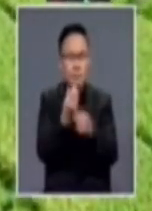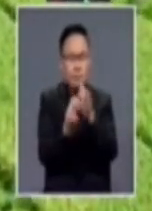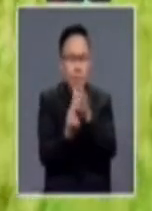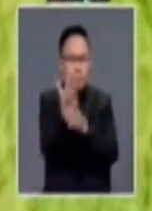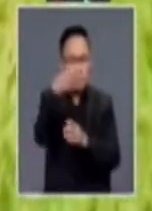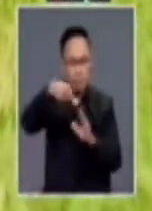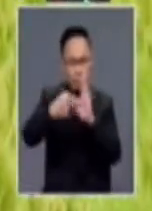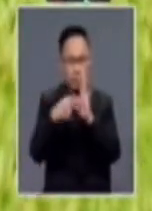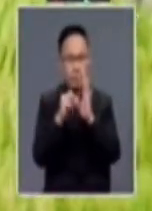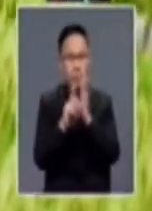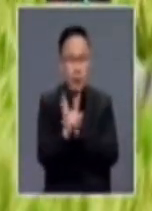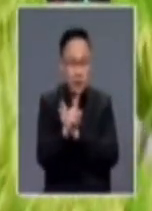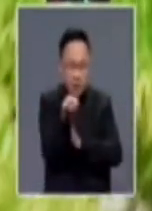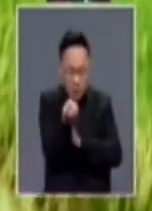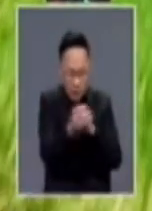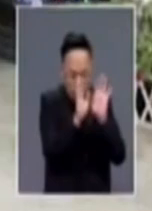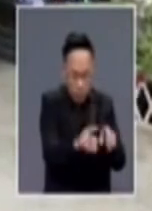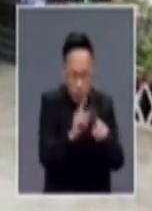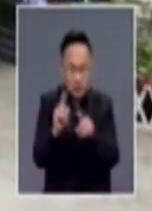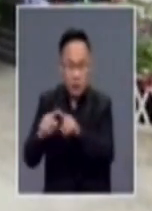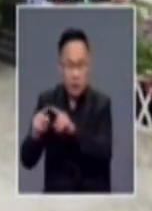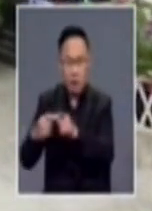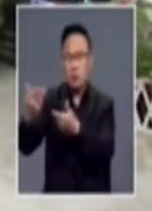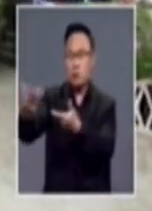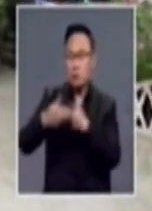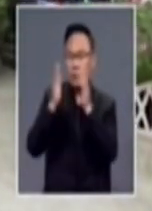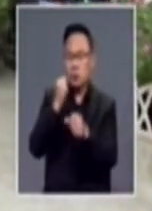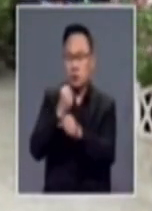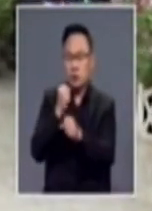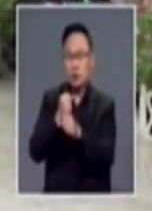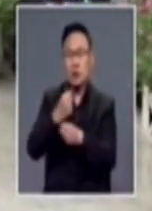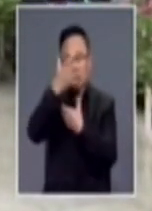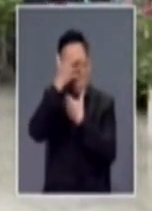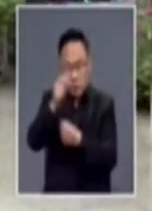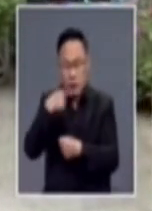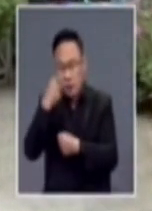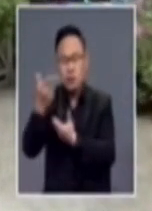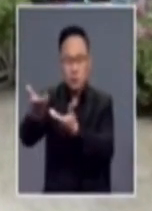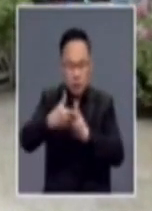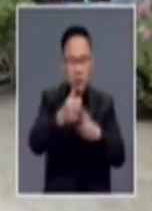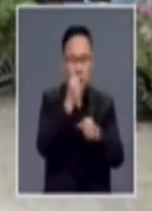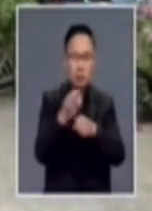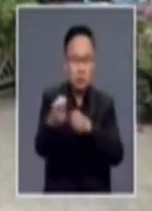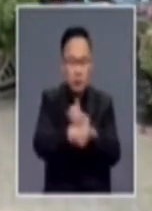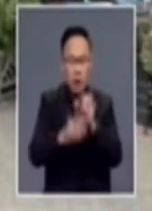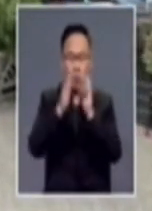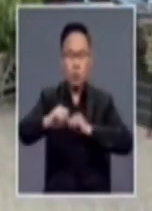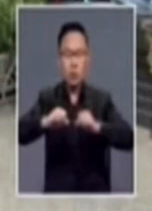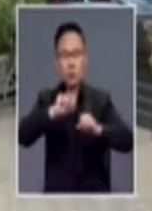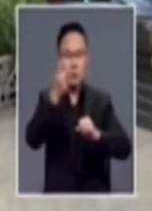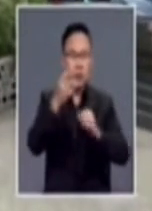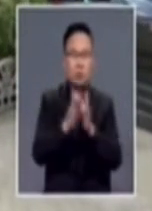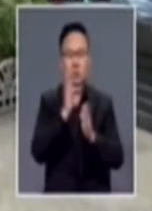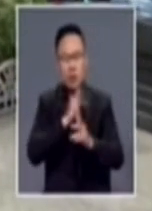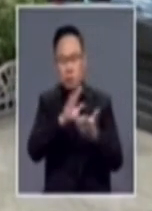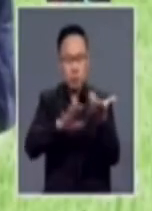ราก็เลยเห็นเหมาะก็เชิญผู้สนใจเชิญชาวนารู้บ้างไม่รู้บ้างชาวนาใหม่บ้างชาวนาเก่าบ้างมา